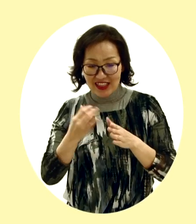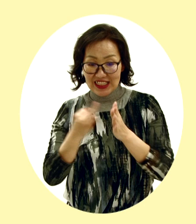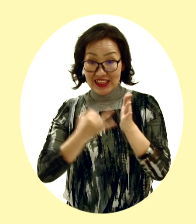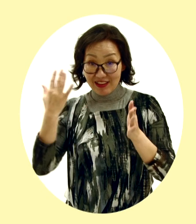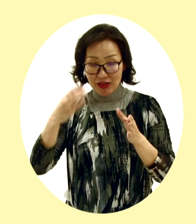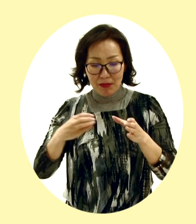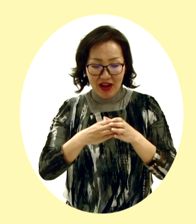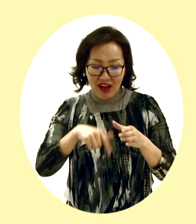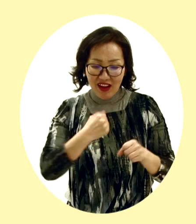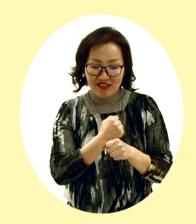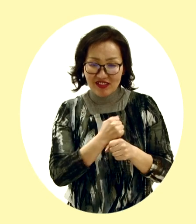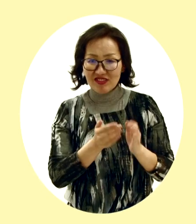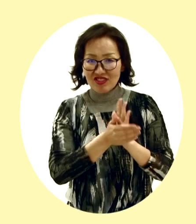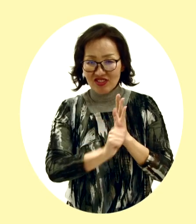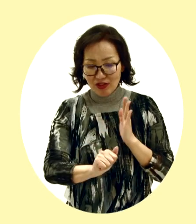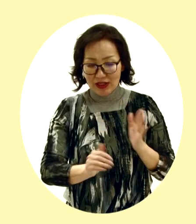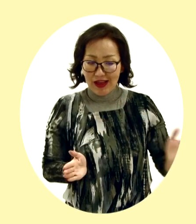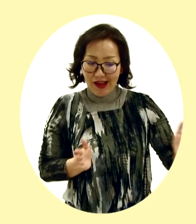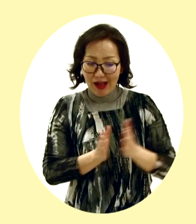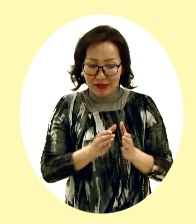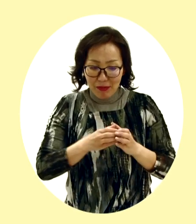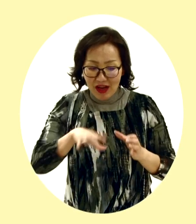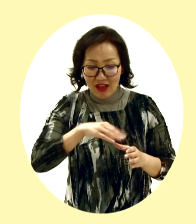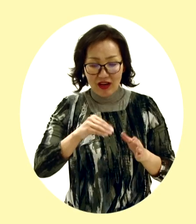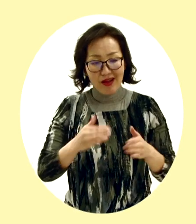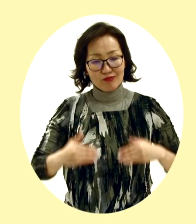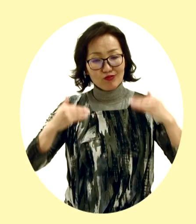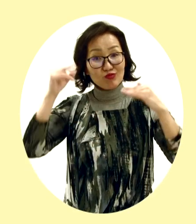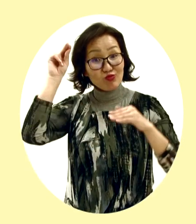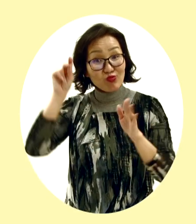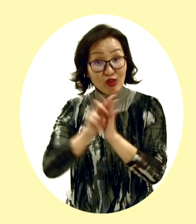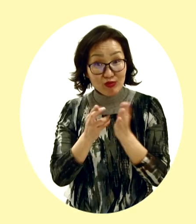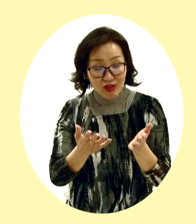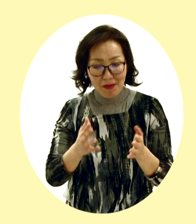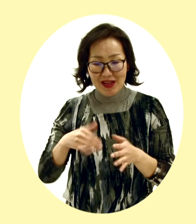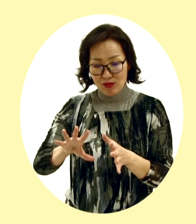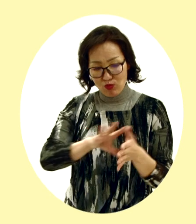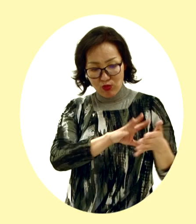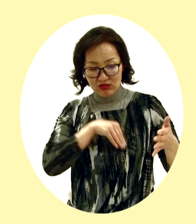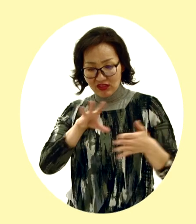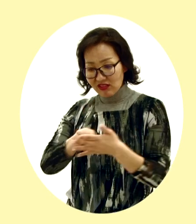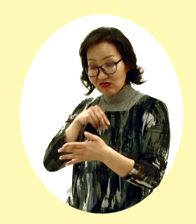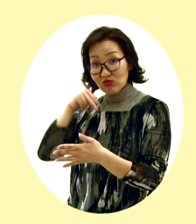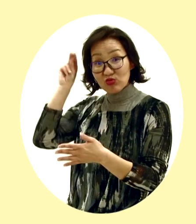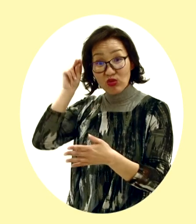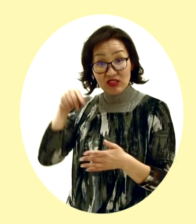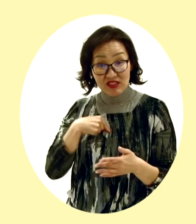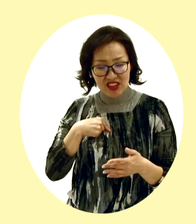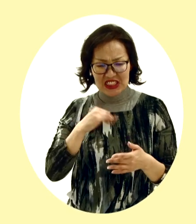ч байгаа бол багаар ажиллах чадварт хамтдаа суралцж хөгждөг байна. Мөн бусдаас суралцдаг ийм